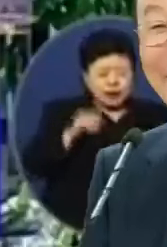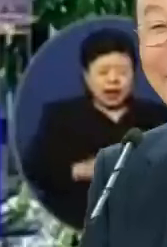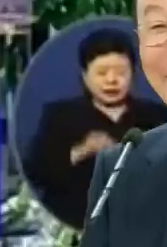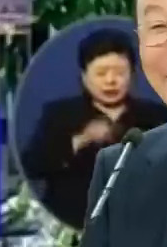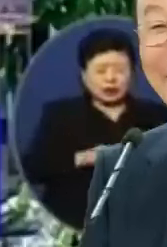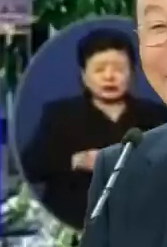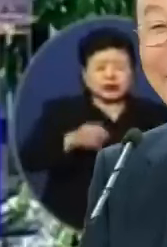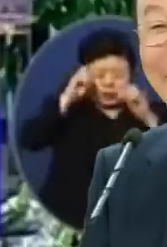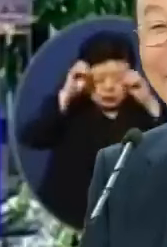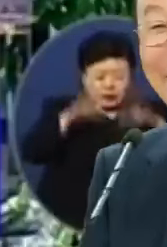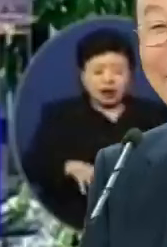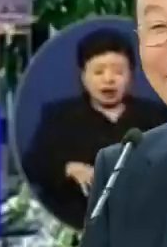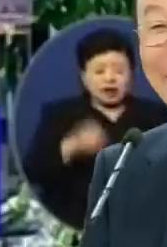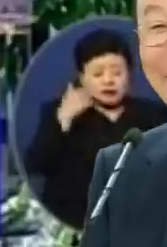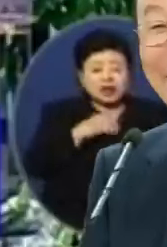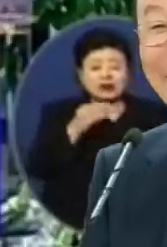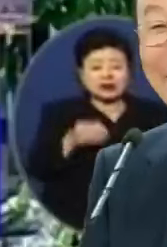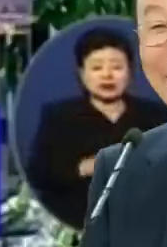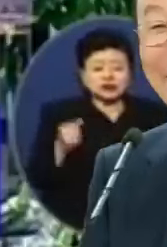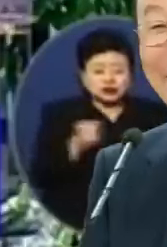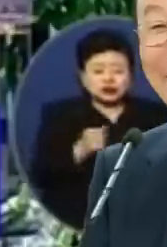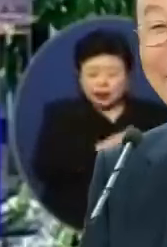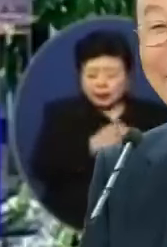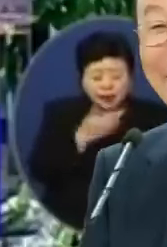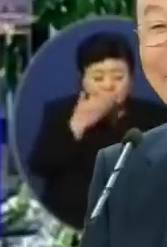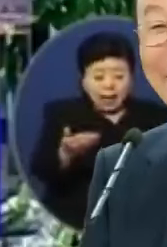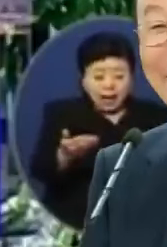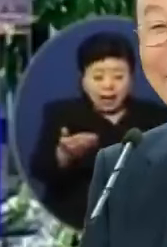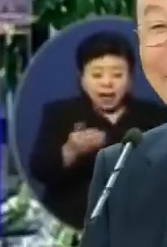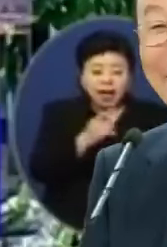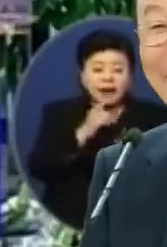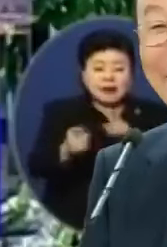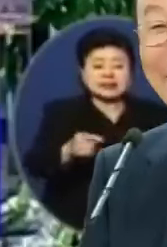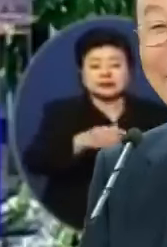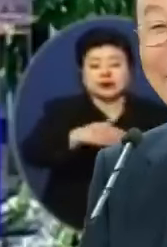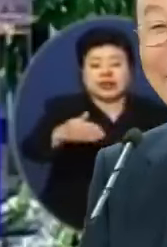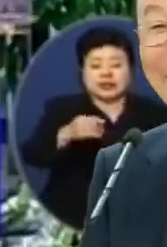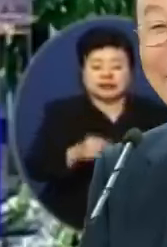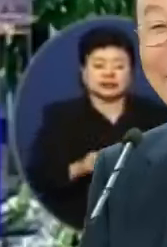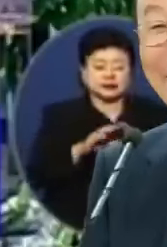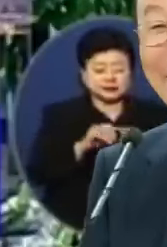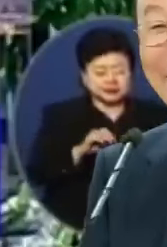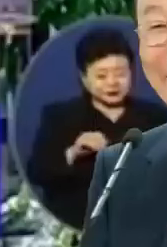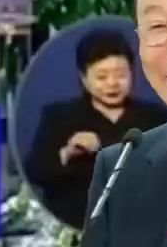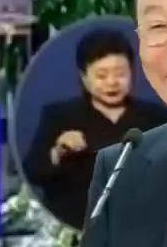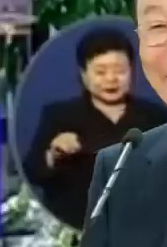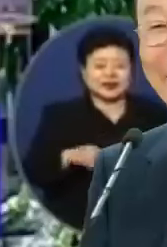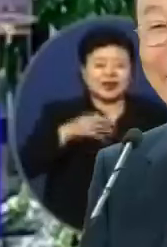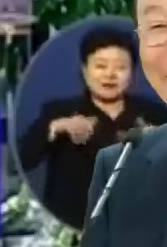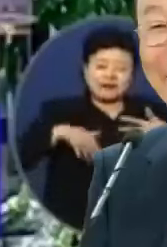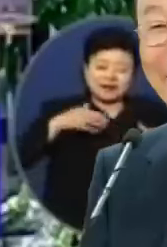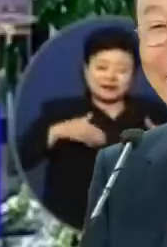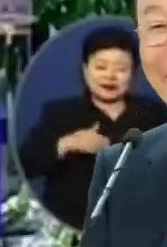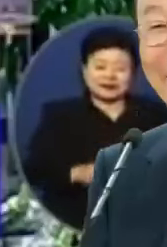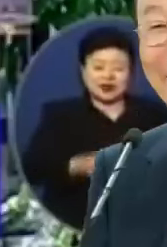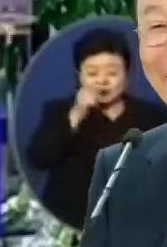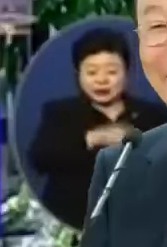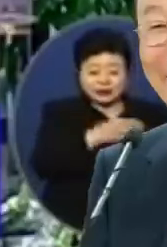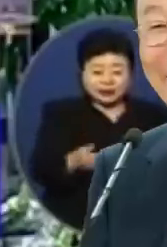부스러기같이 뿌리시나니 누가 능히 그의 추위를 감당하시리요. 그의 말씀을 보내사 그것들을 녹이시고 바람을 불게 하신 즉